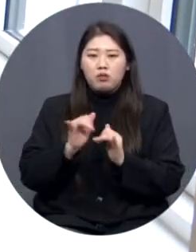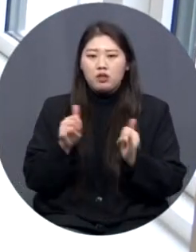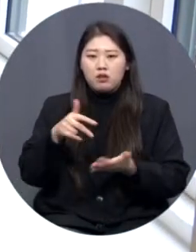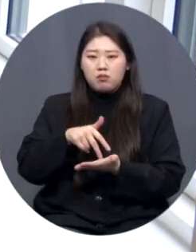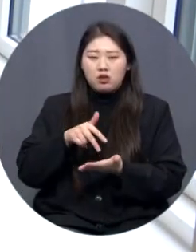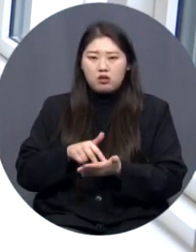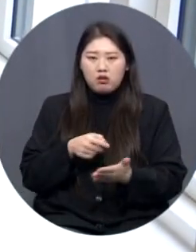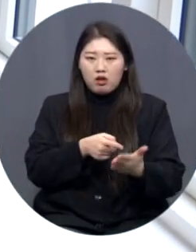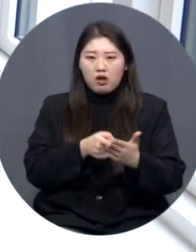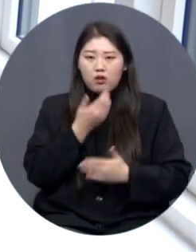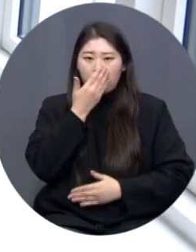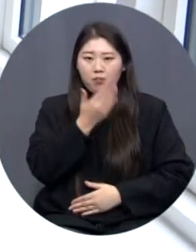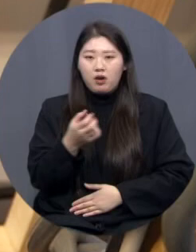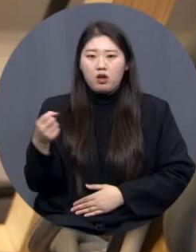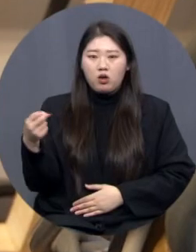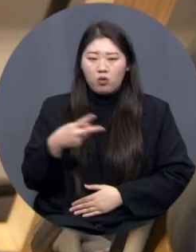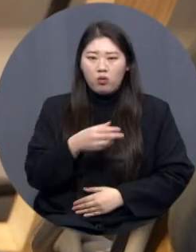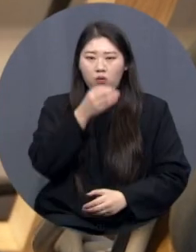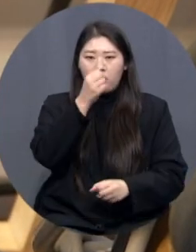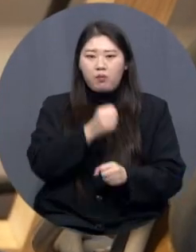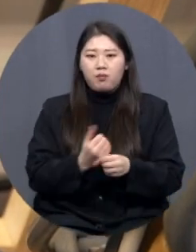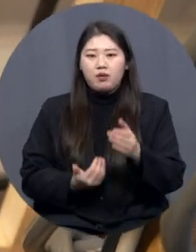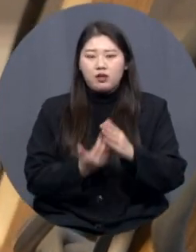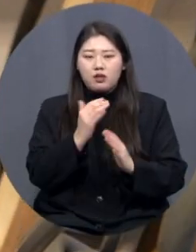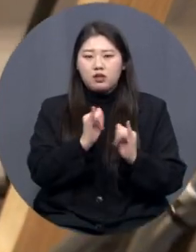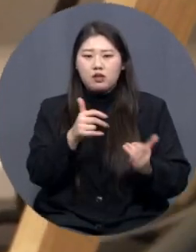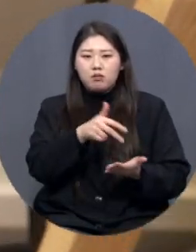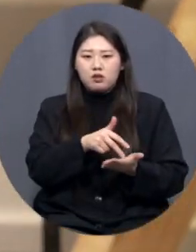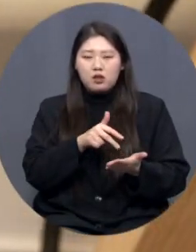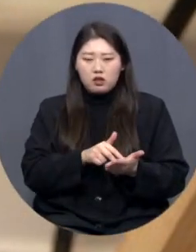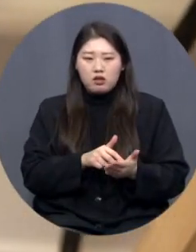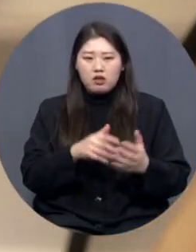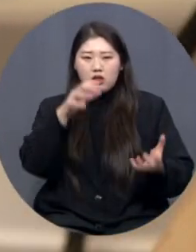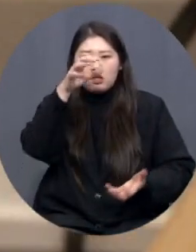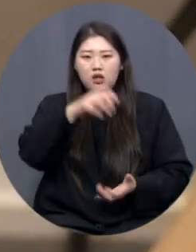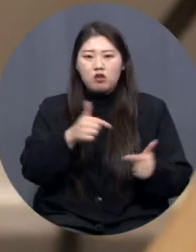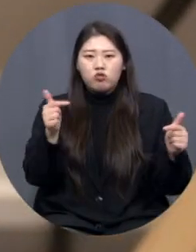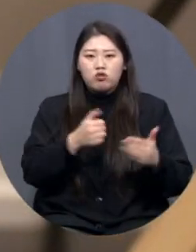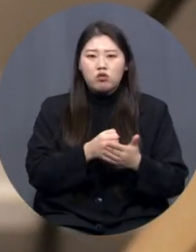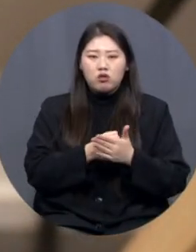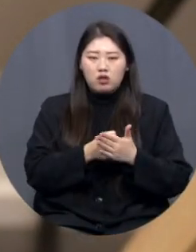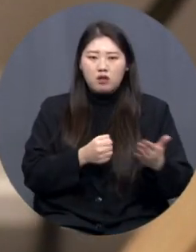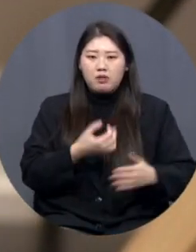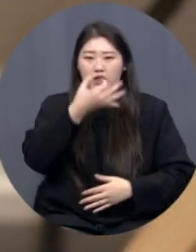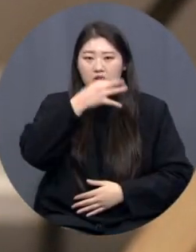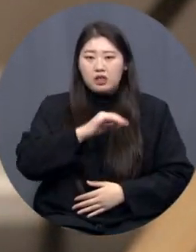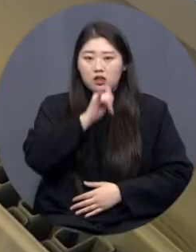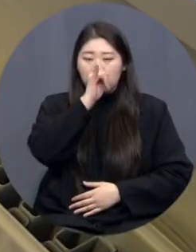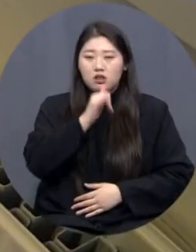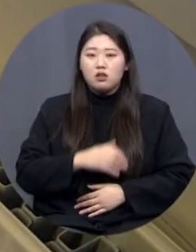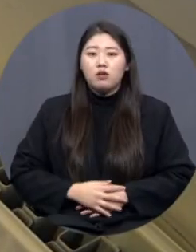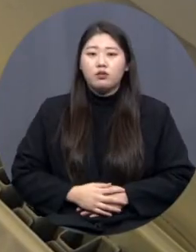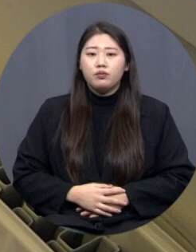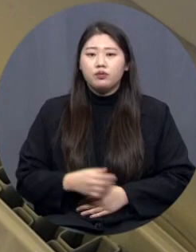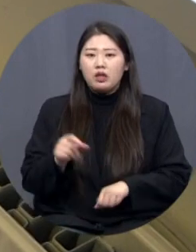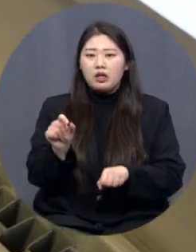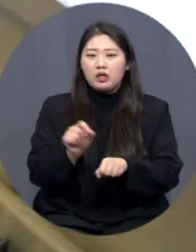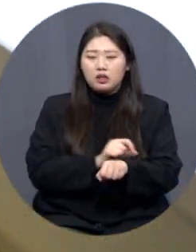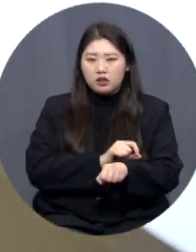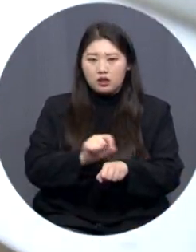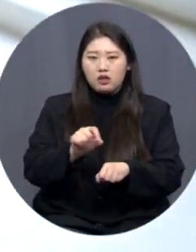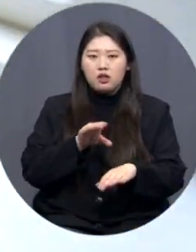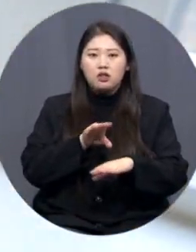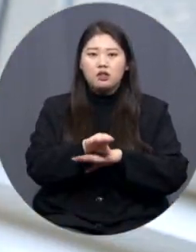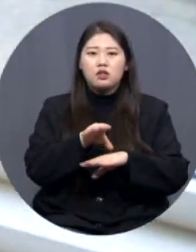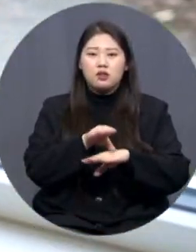요금을 아낄 수 있고 생산자는 출력 제한이 줄어 양쪽 모두 이익입니다. 특히 전기차